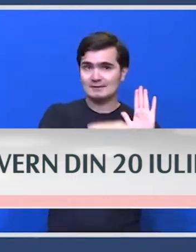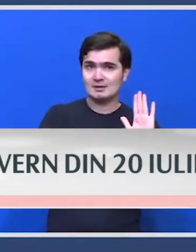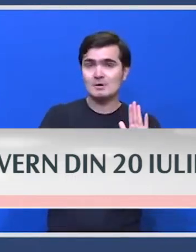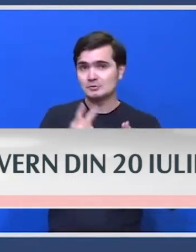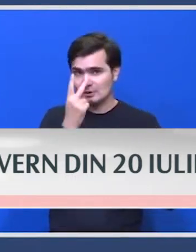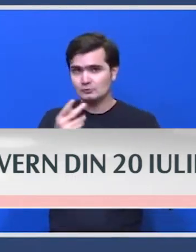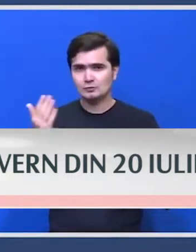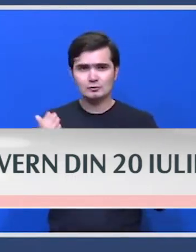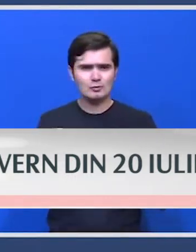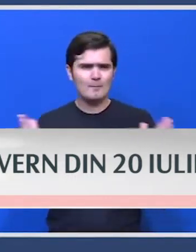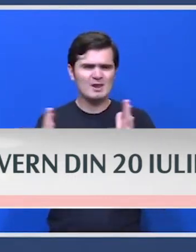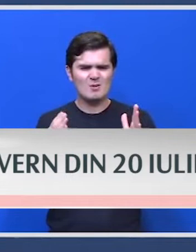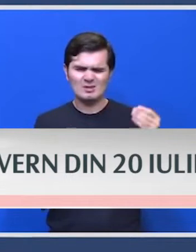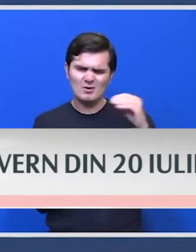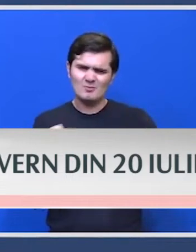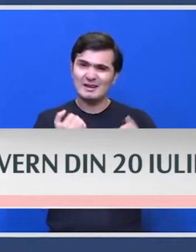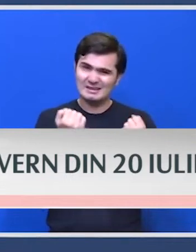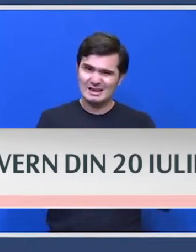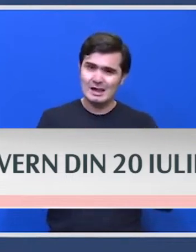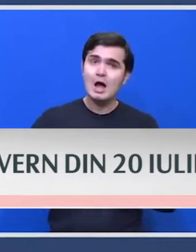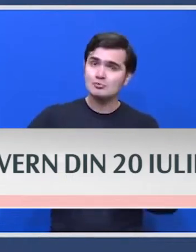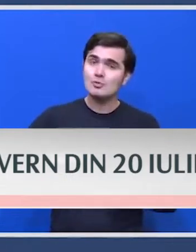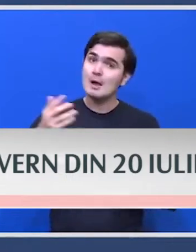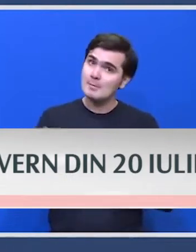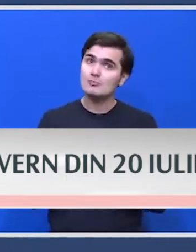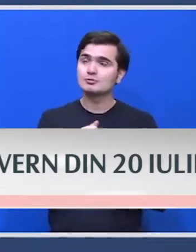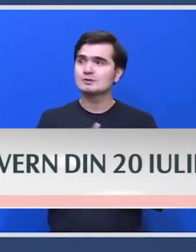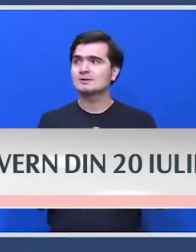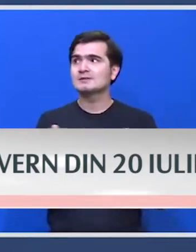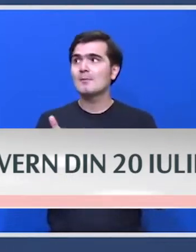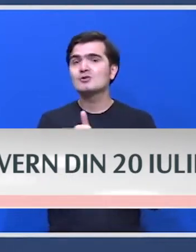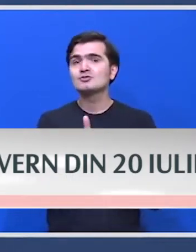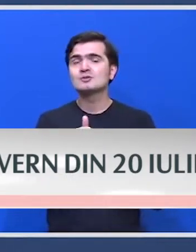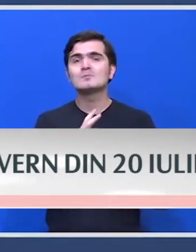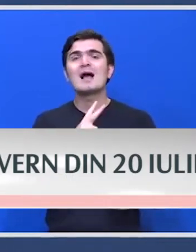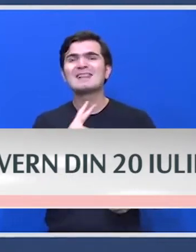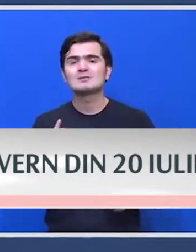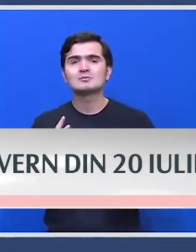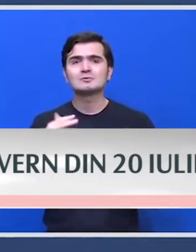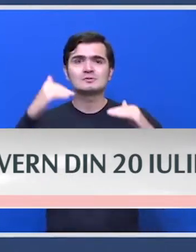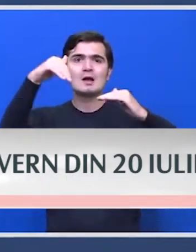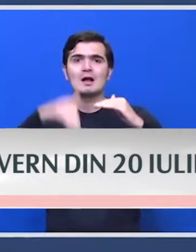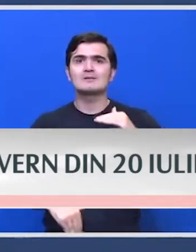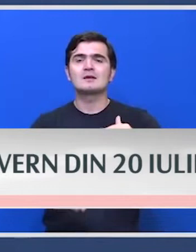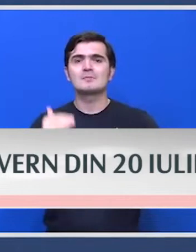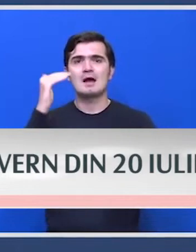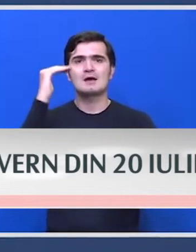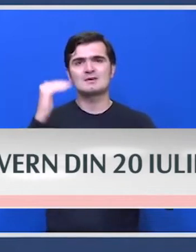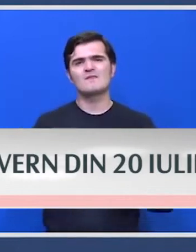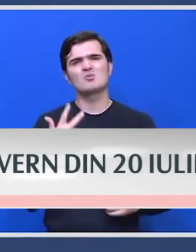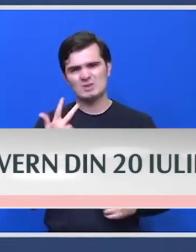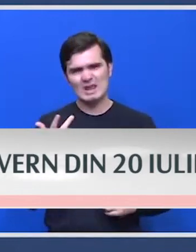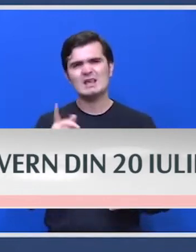într-o perioadă extrem de complexă și dificilă să depășim riscul de a retrograda pe nivelul 3, ceea ce ar fi